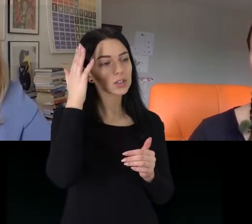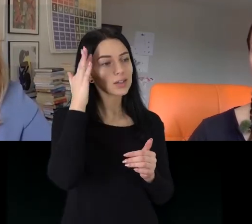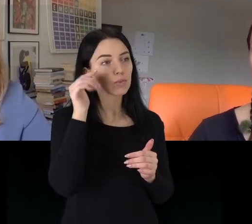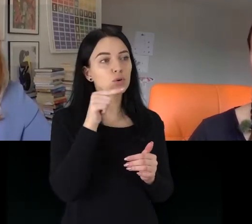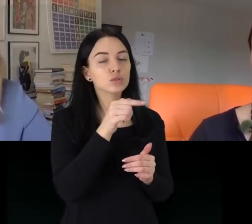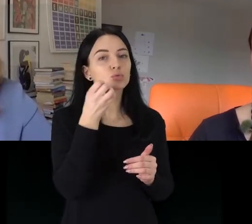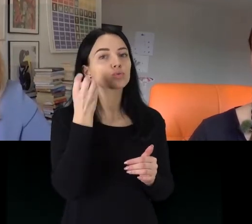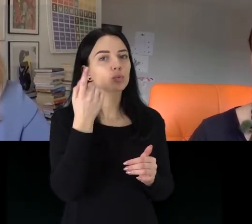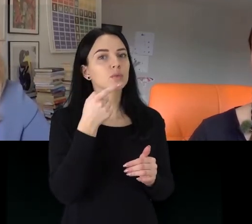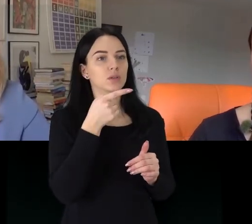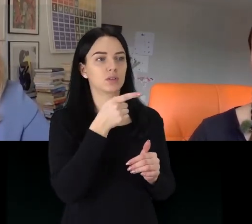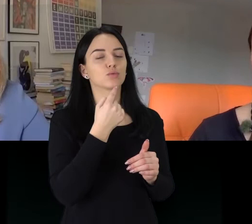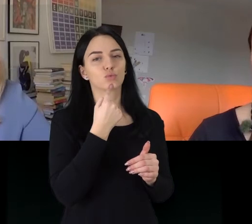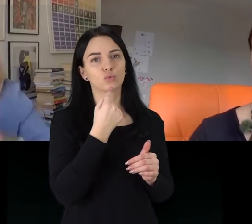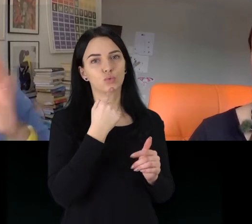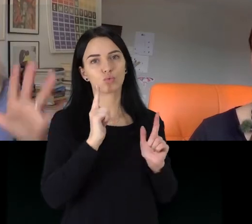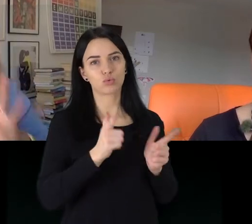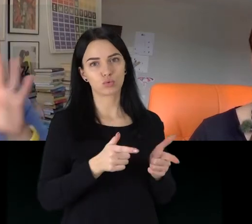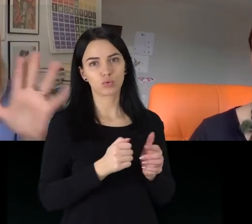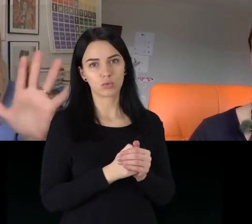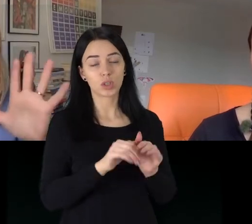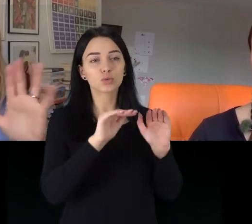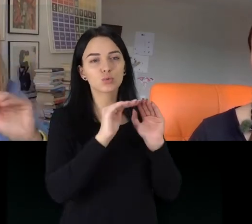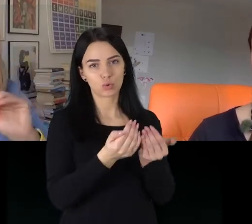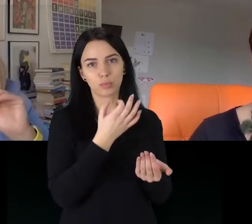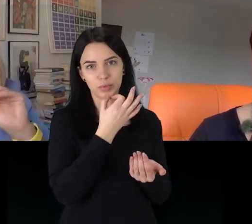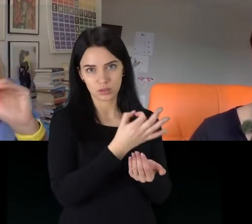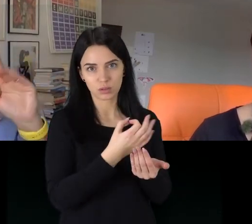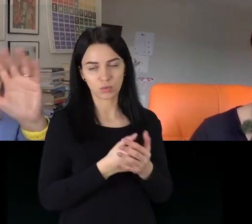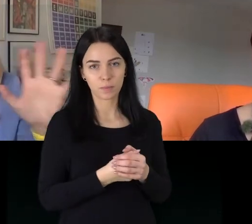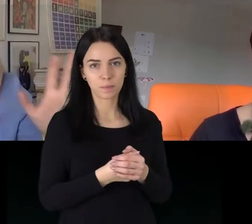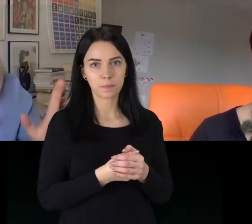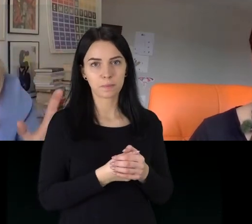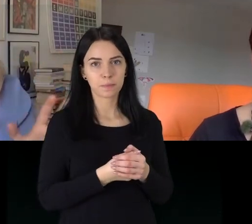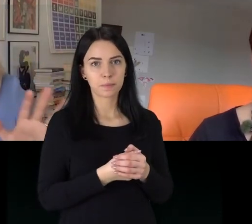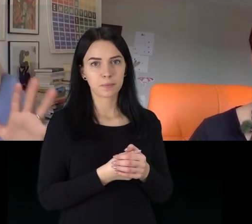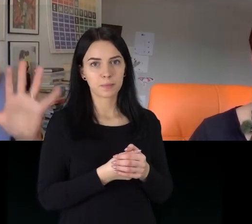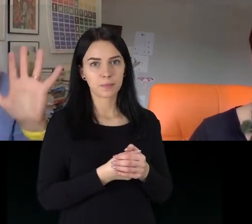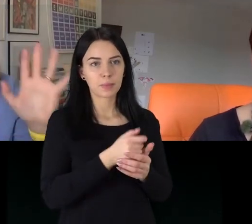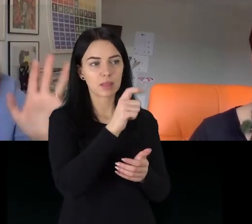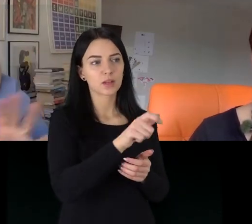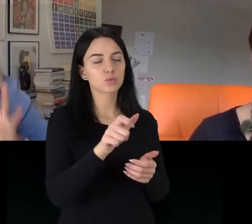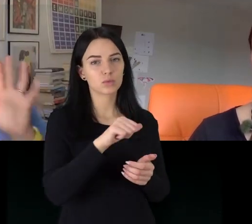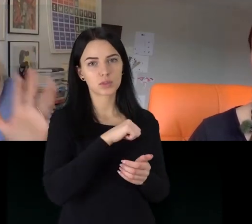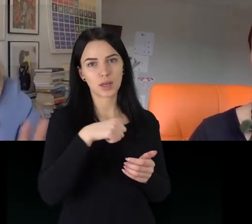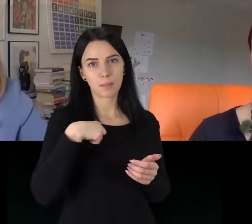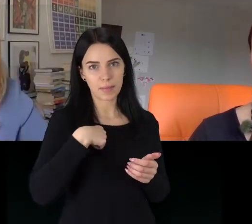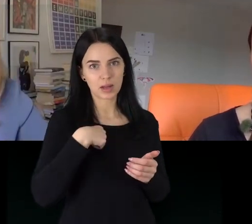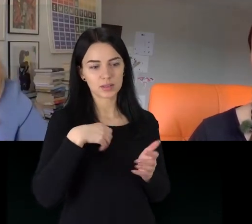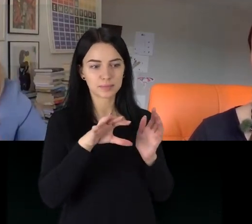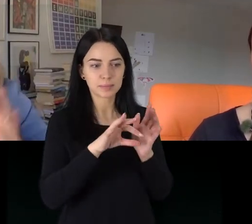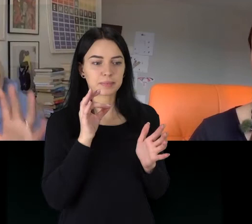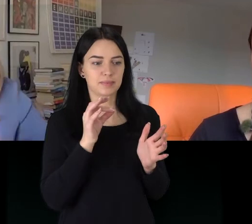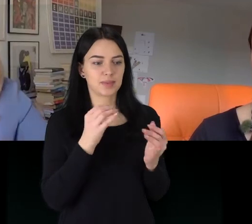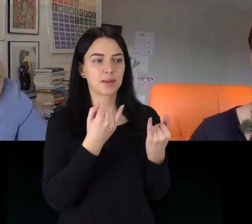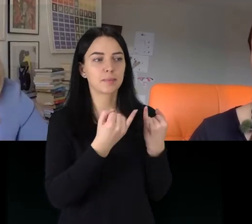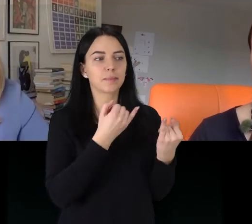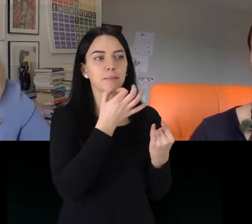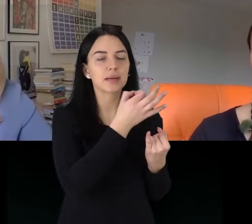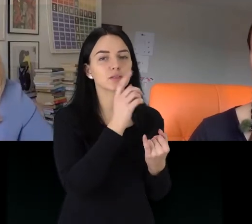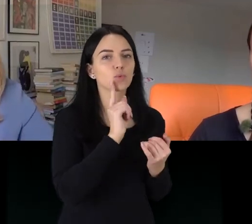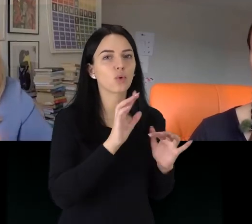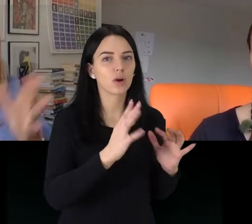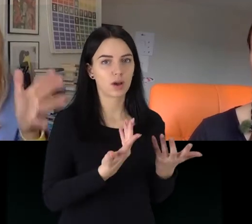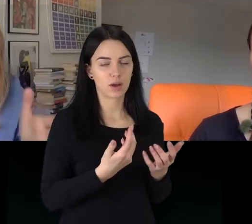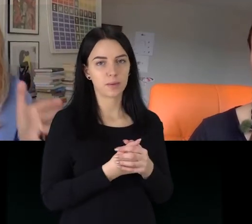kaip tau sunku. Aš taip labai trumpai sakau, ar ne, Renata, žmonėm, jūs patys pasirinksit savo kalbėjimą, manierą ir visą kitą,